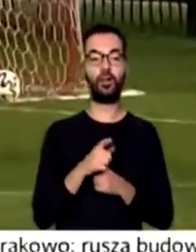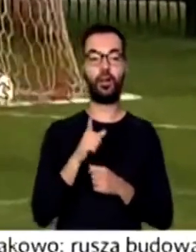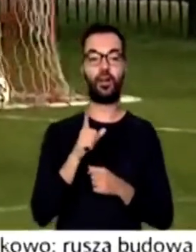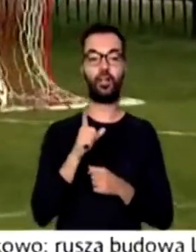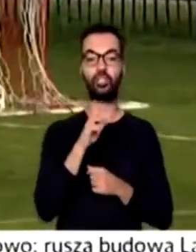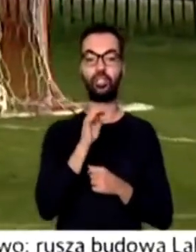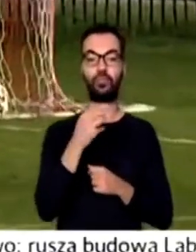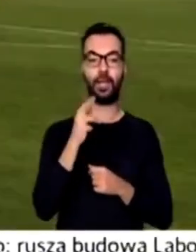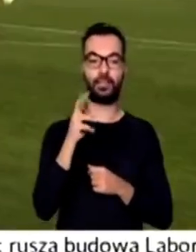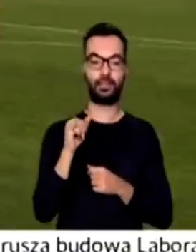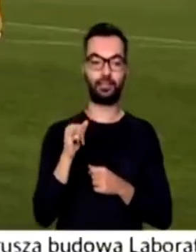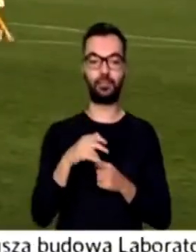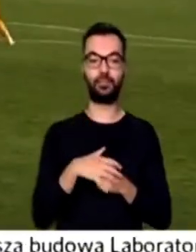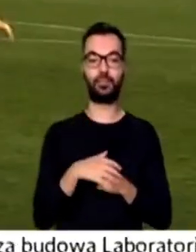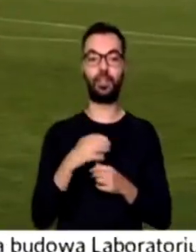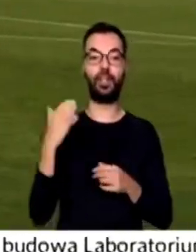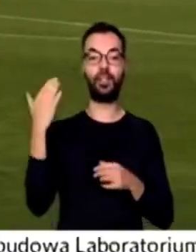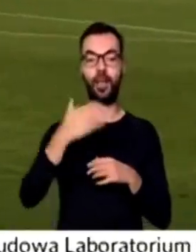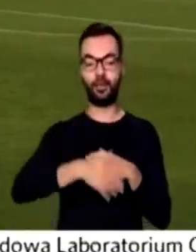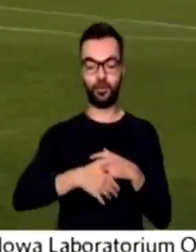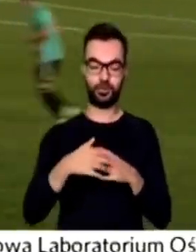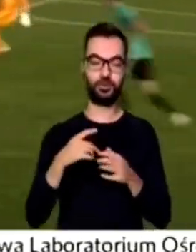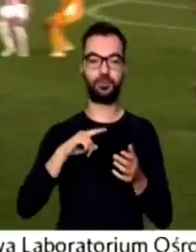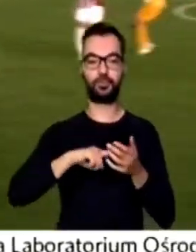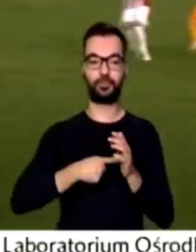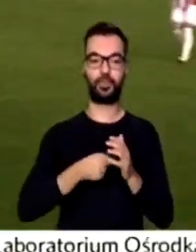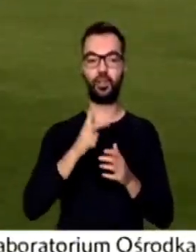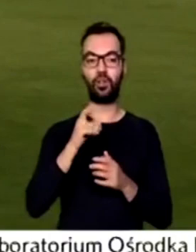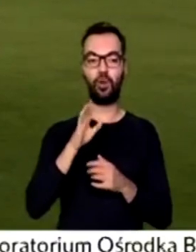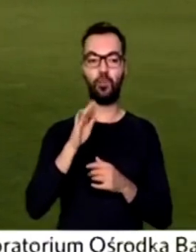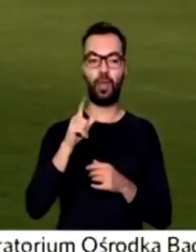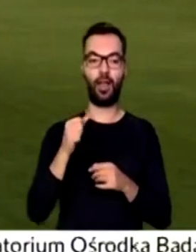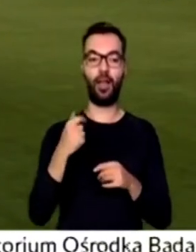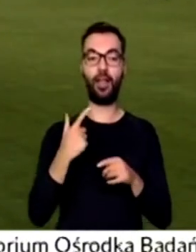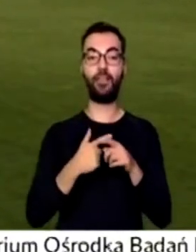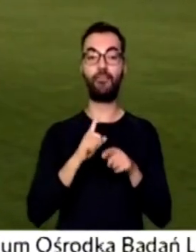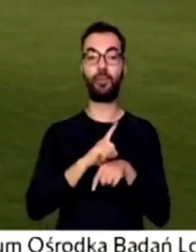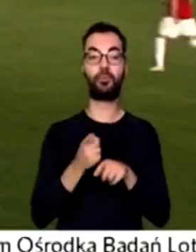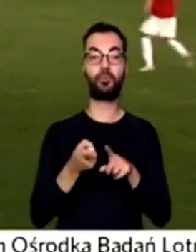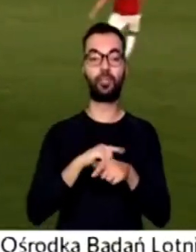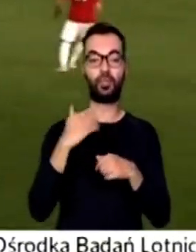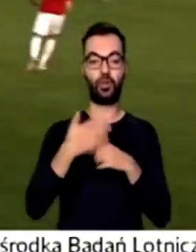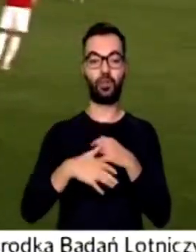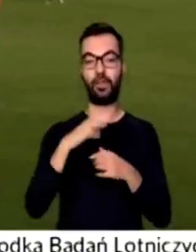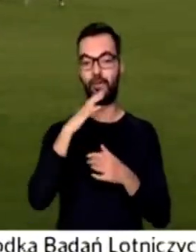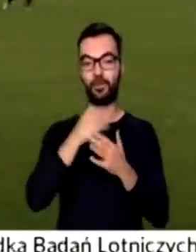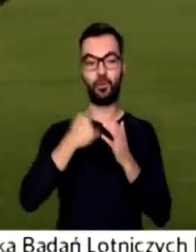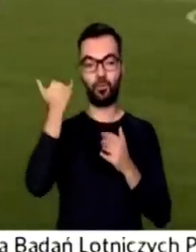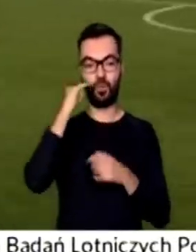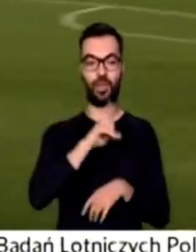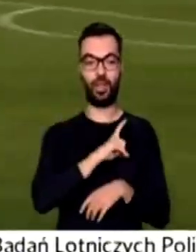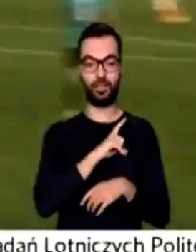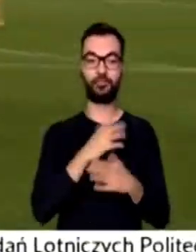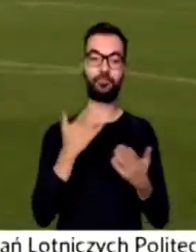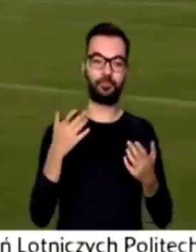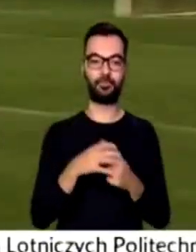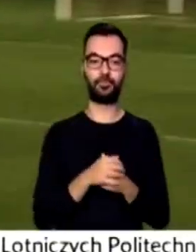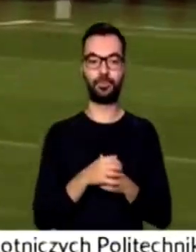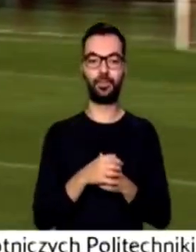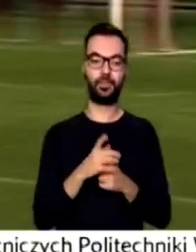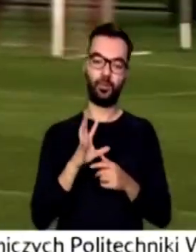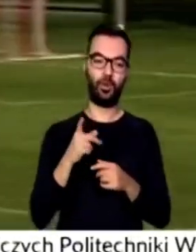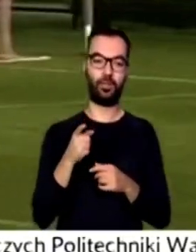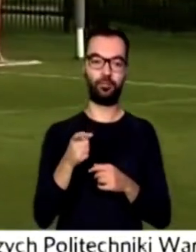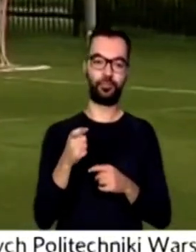Patryk Szymański. Gości dobił Sebastian Kobiera, który 20 minut przed końcem meczu wykorzystał błąd stołecznej defensywy i z zimną